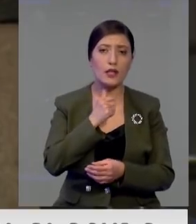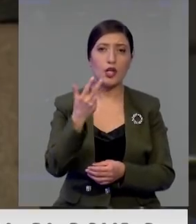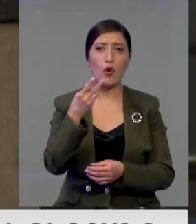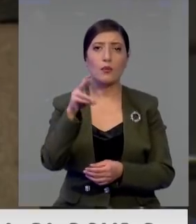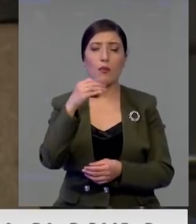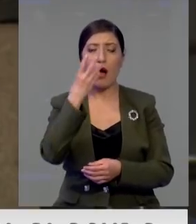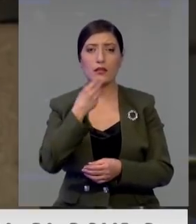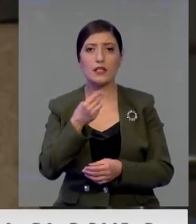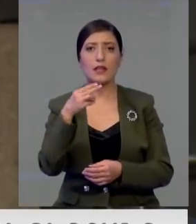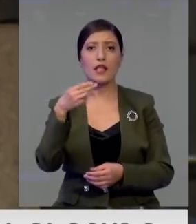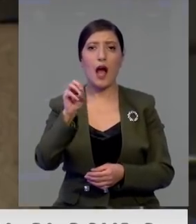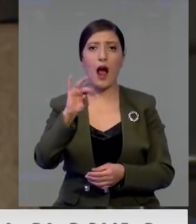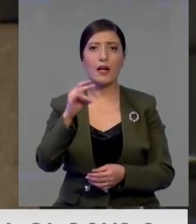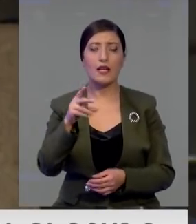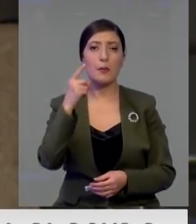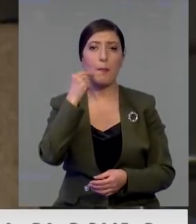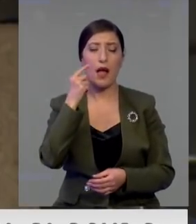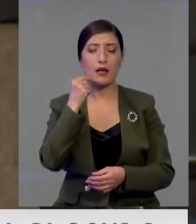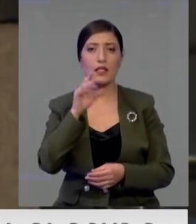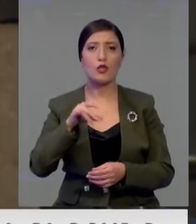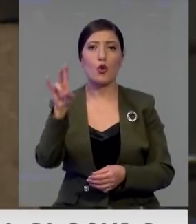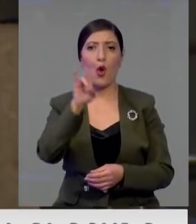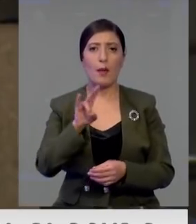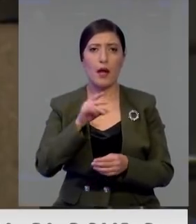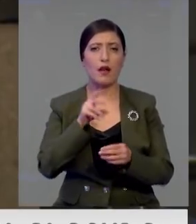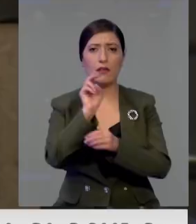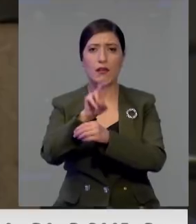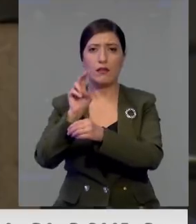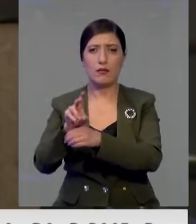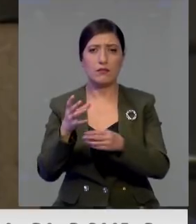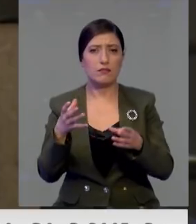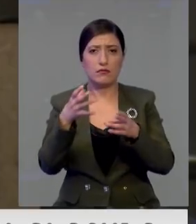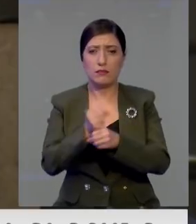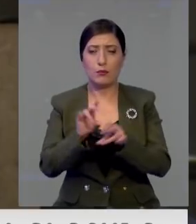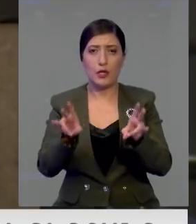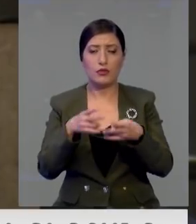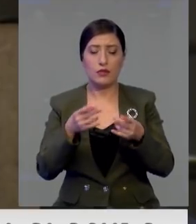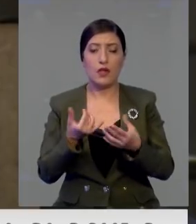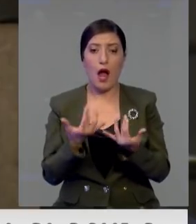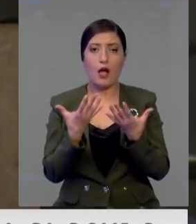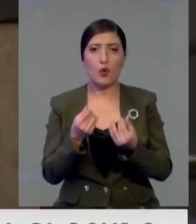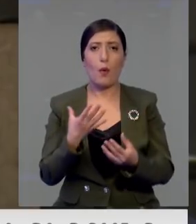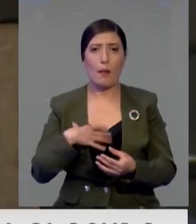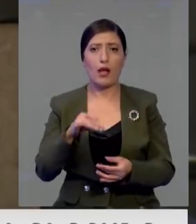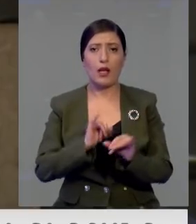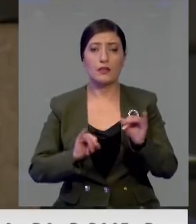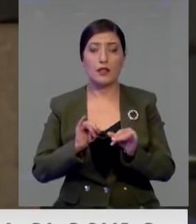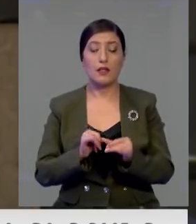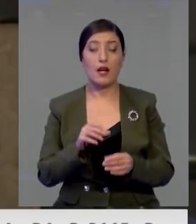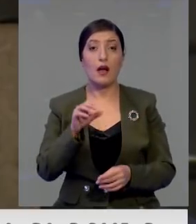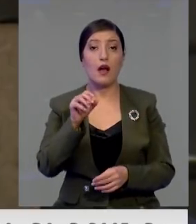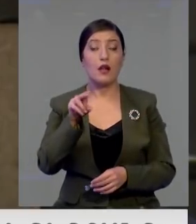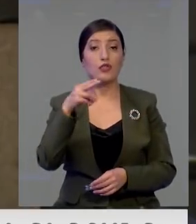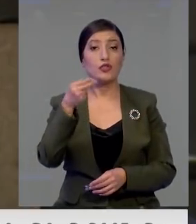Թալին, Թալինից Մեղրի, Մեղրիից է Նոյեմբերյան։ Այսօր մեր այսօրվա իրական համակարգն է։ Իսկ եր ինչ որ դուք ասում եք, պարոն